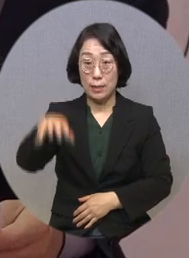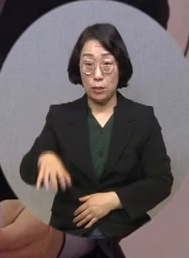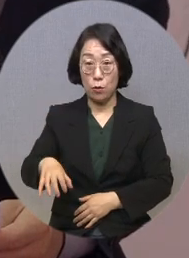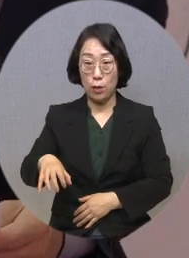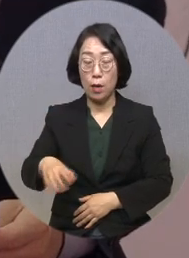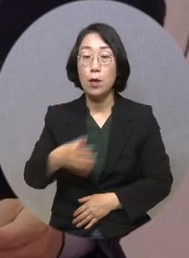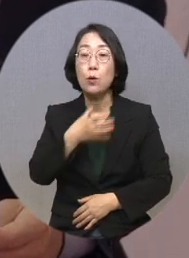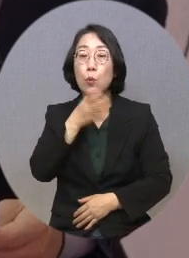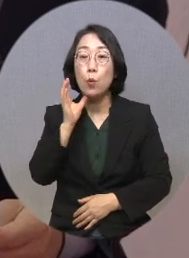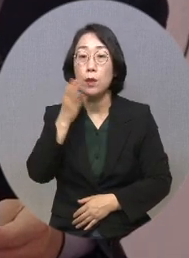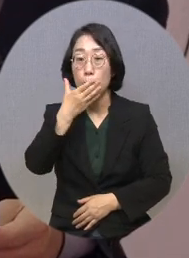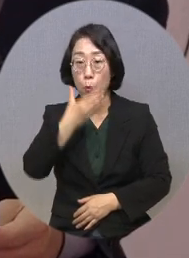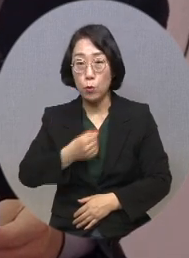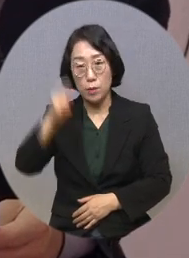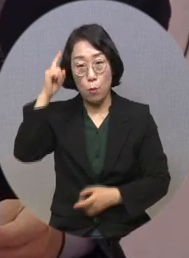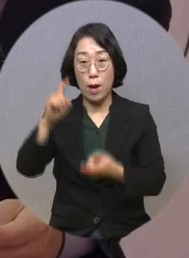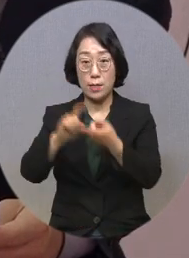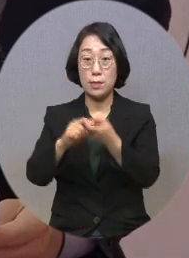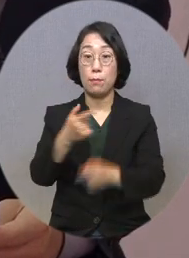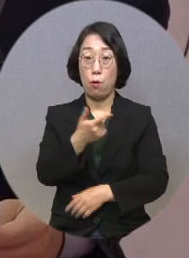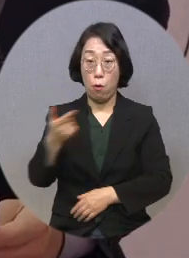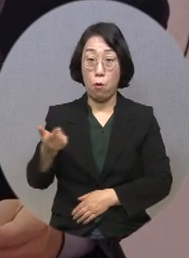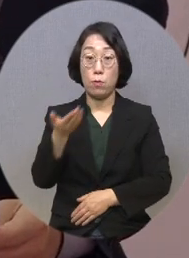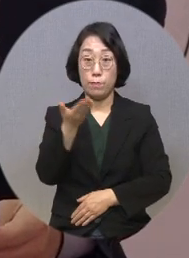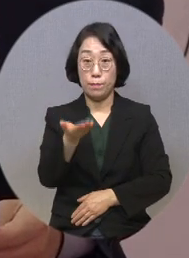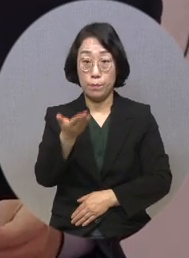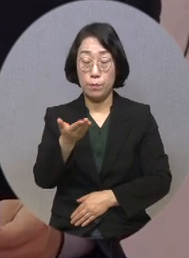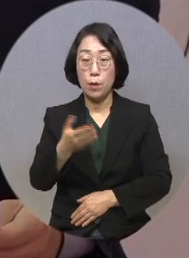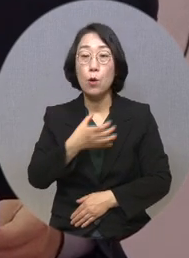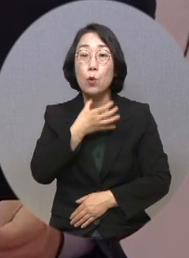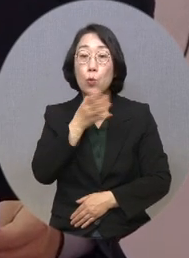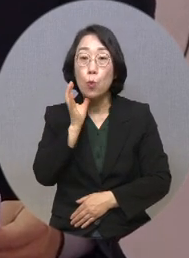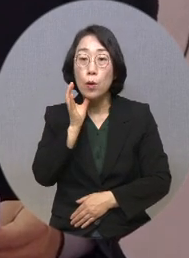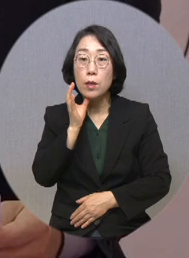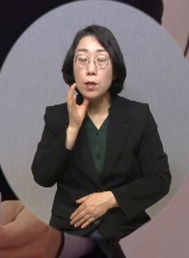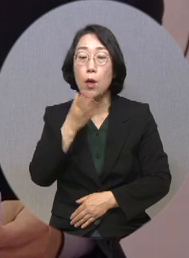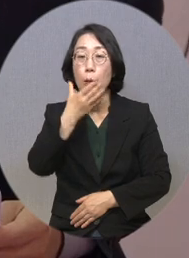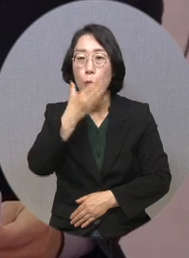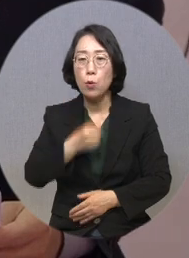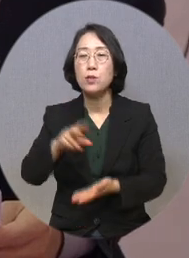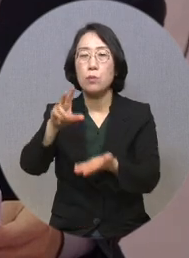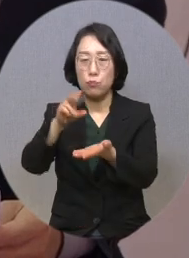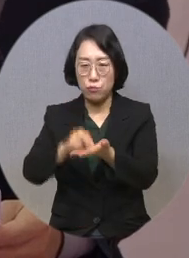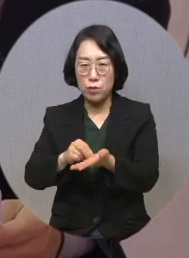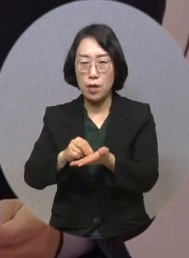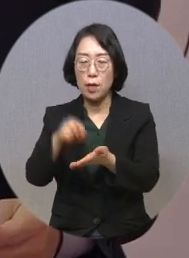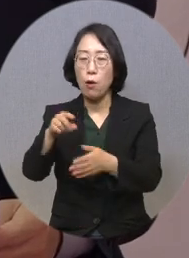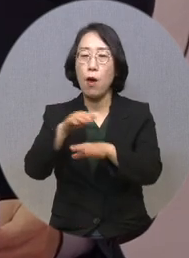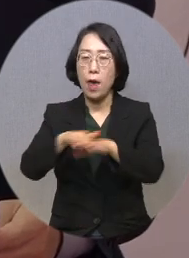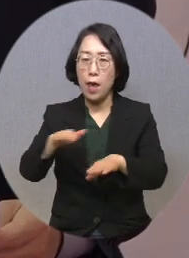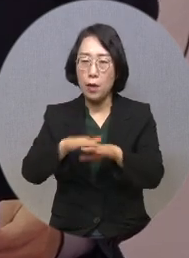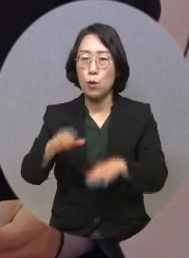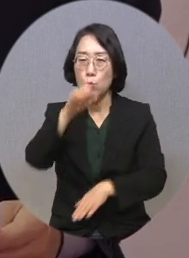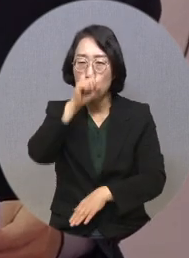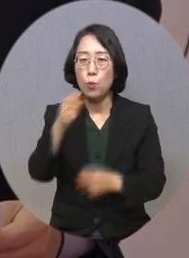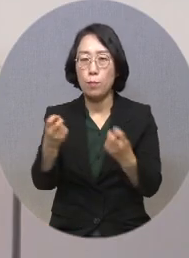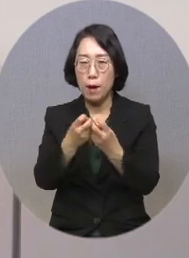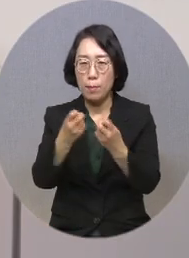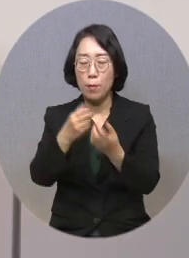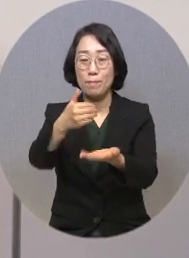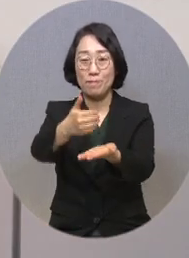네. 봤습니다. 그래서 아산시의 노인복지에 대한 문제점과 대책 방안이 있다면 어떤 것들이 있을까요?